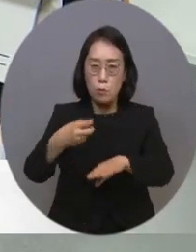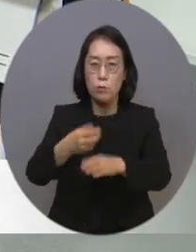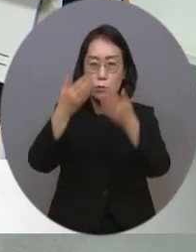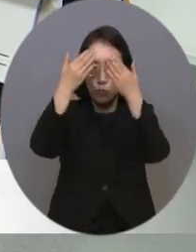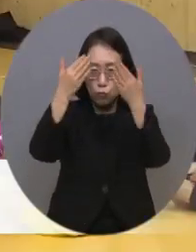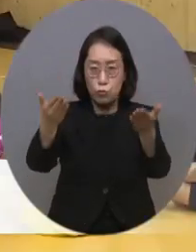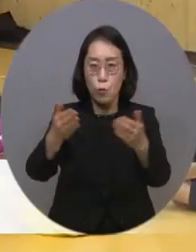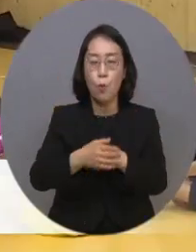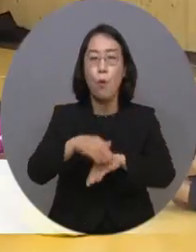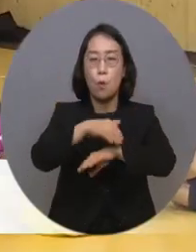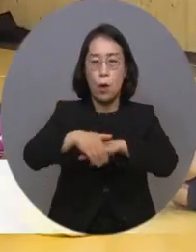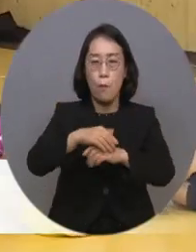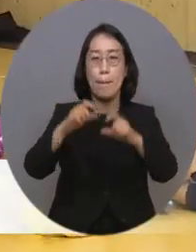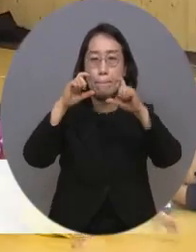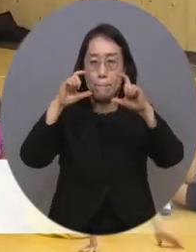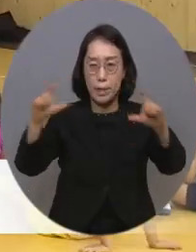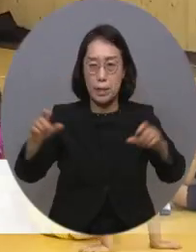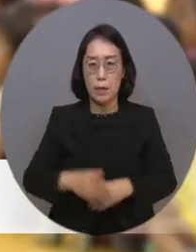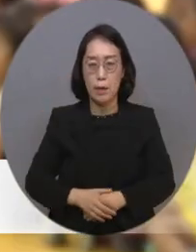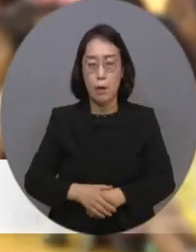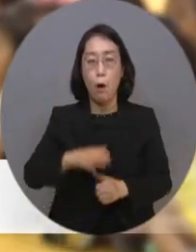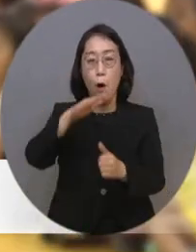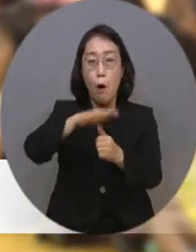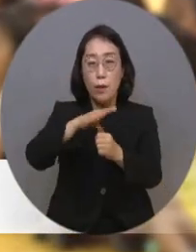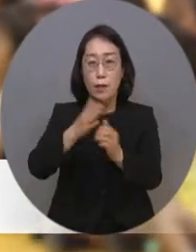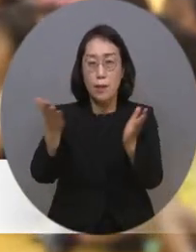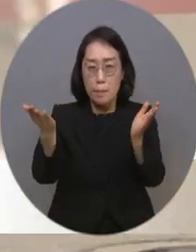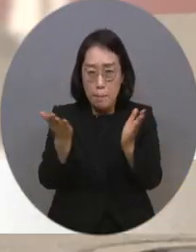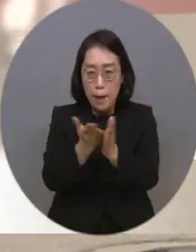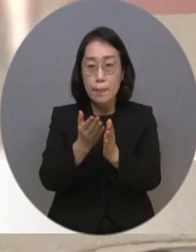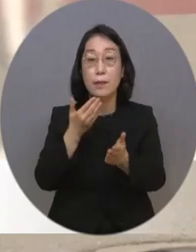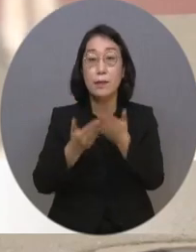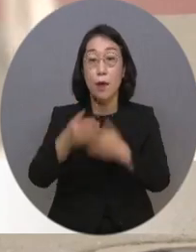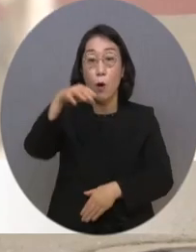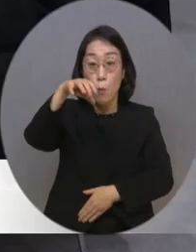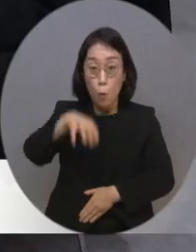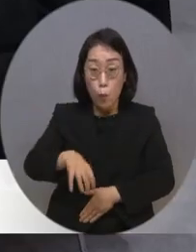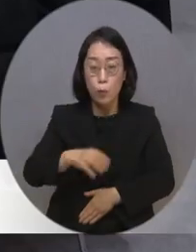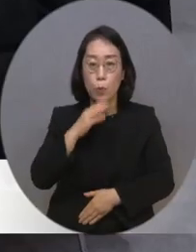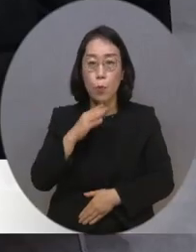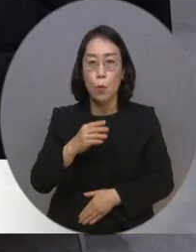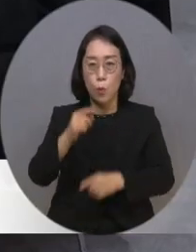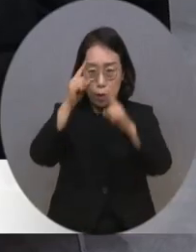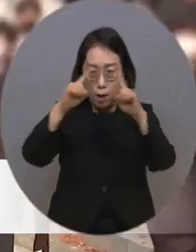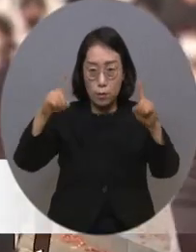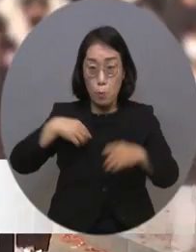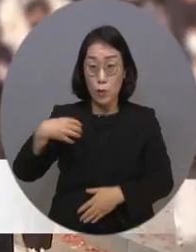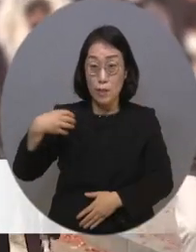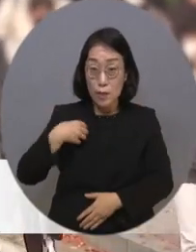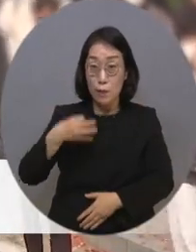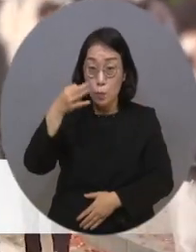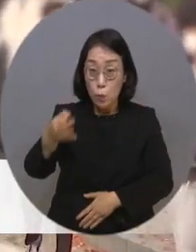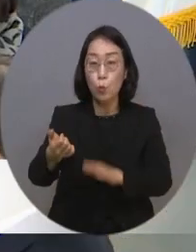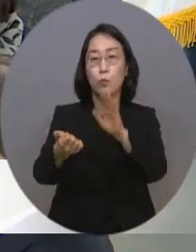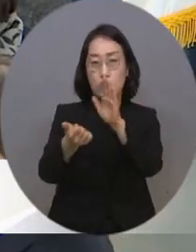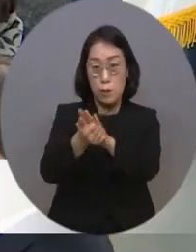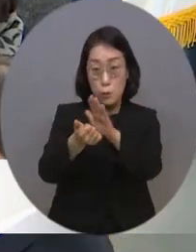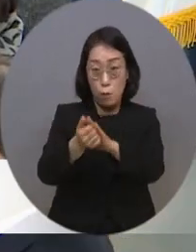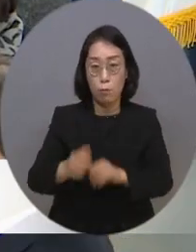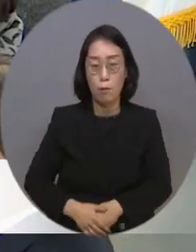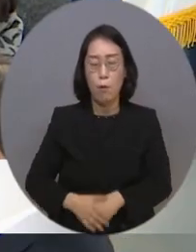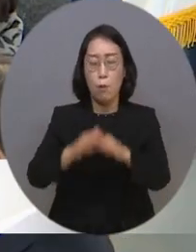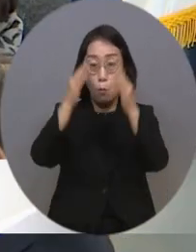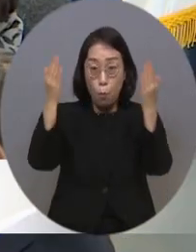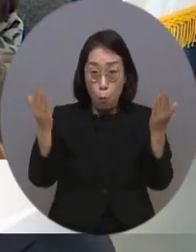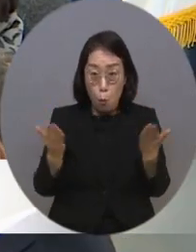선언했습니다. 특히 어린이 특화 체험장 조성과 대학생 등록금, 본인부담금 전액 지원 등 올해는